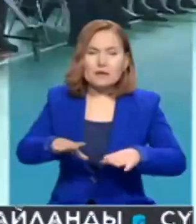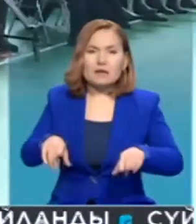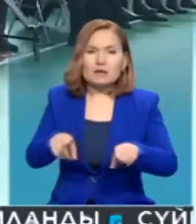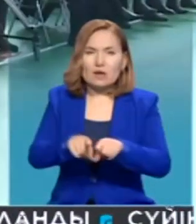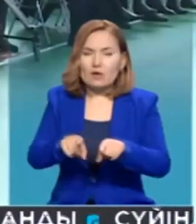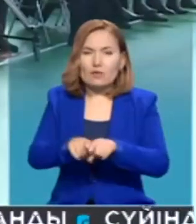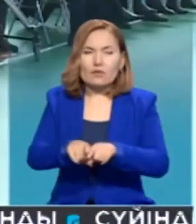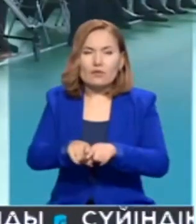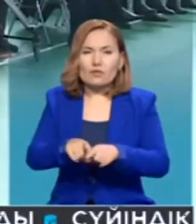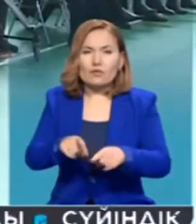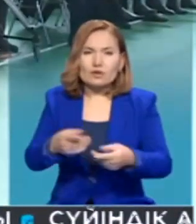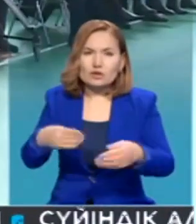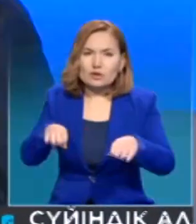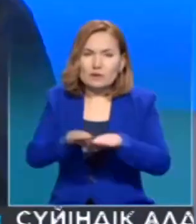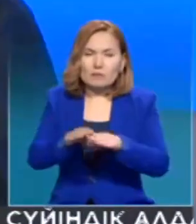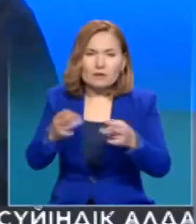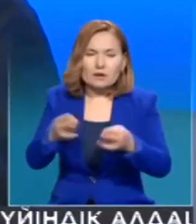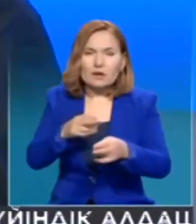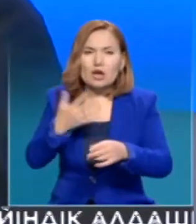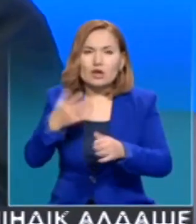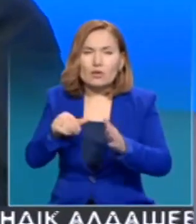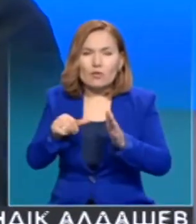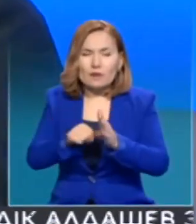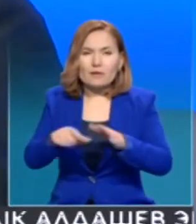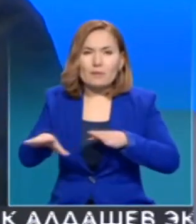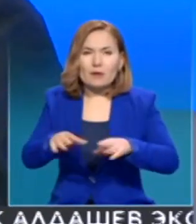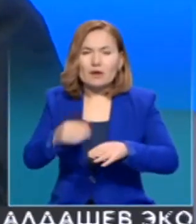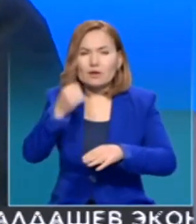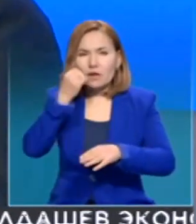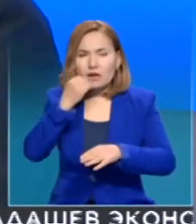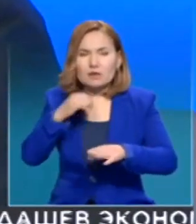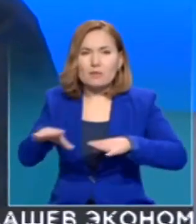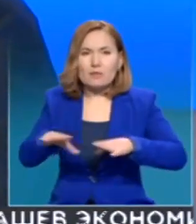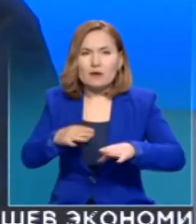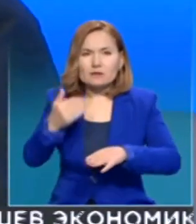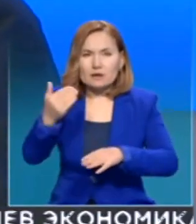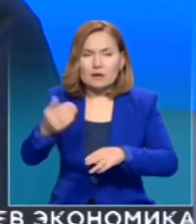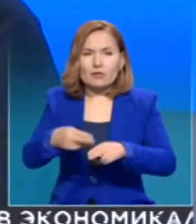Ең осы Алматыда көрген 56 базардың ішінде ең нашары ТКМ компаниясының базары.